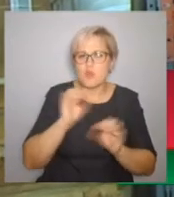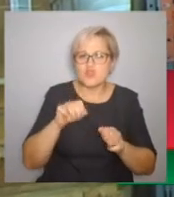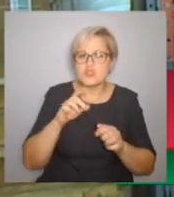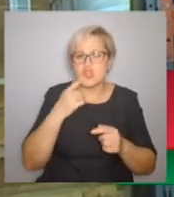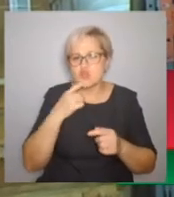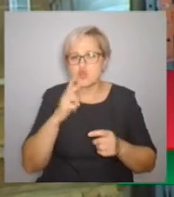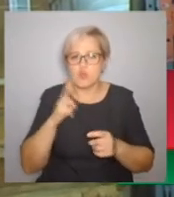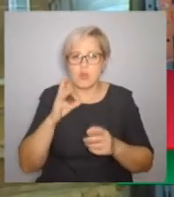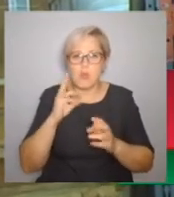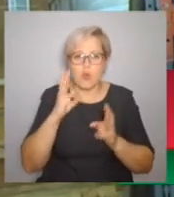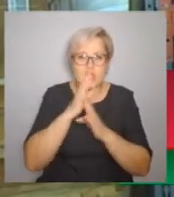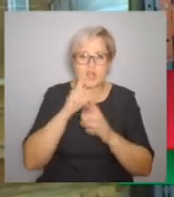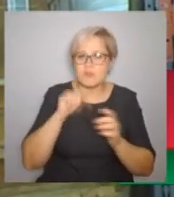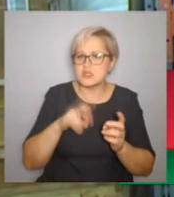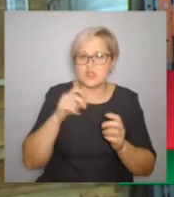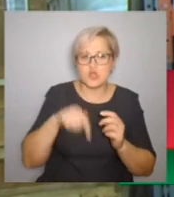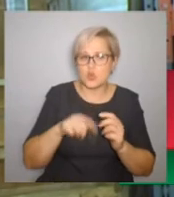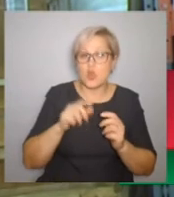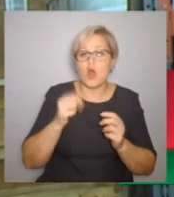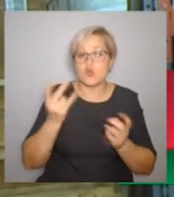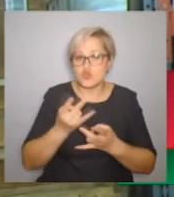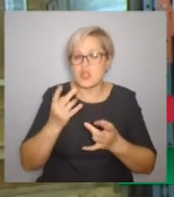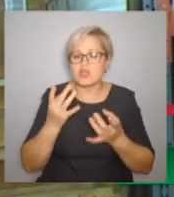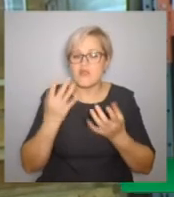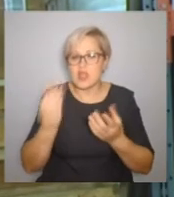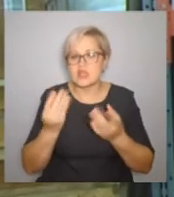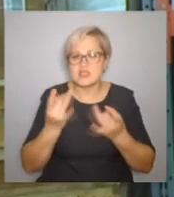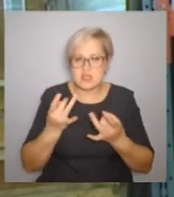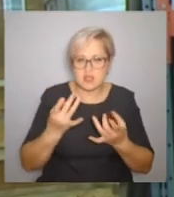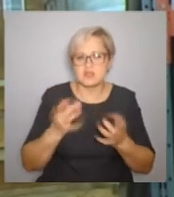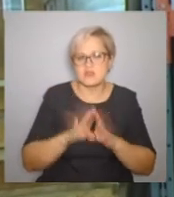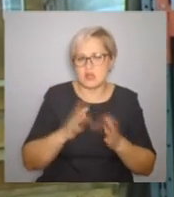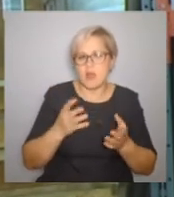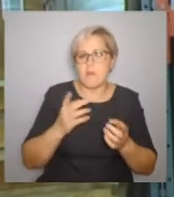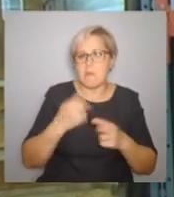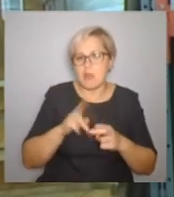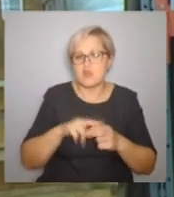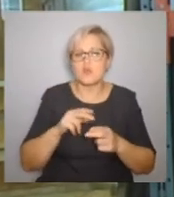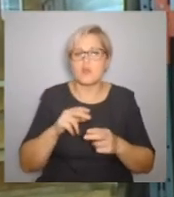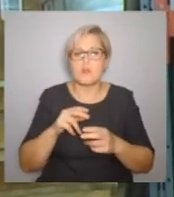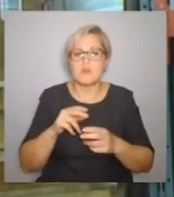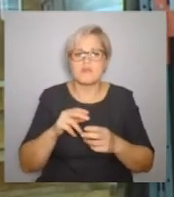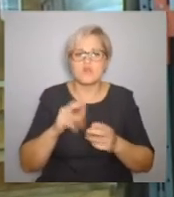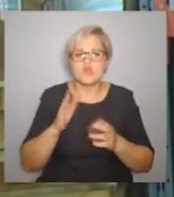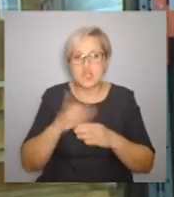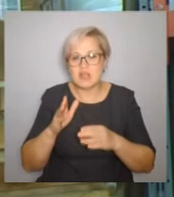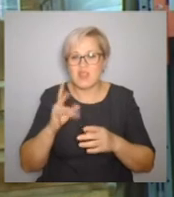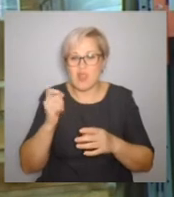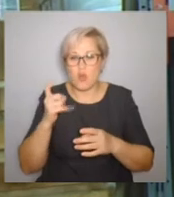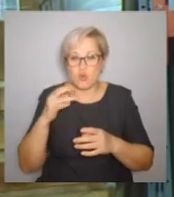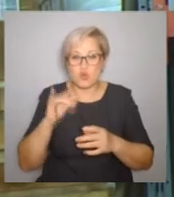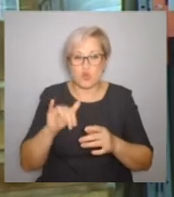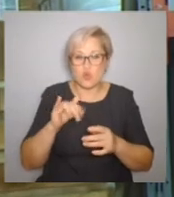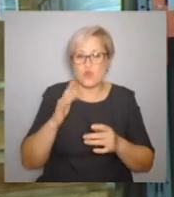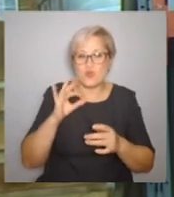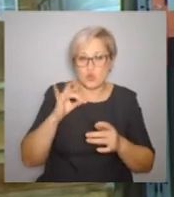в средней степени сохранности на черном рынке можно выручить порядка 1 миллиона рублей. В среднем 35 тысяч за килограмм. Но если вы